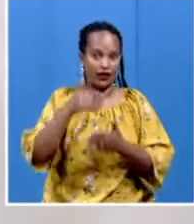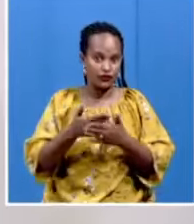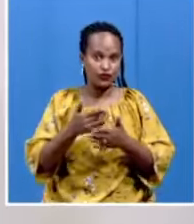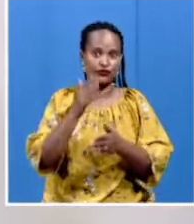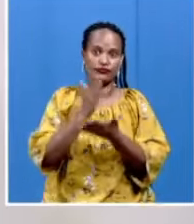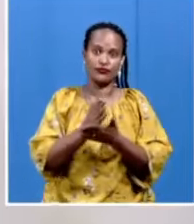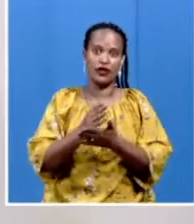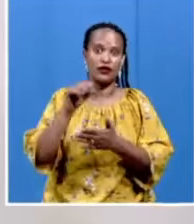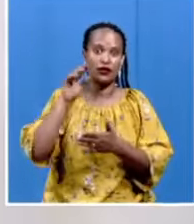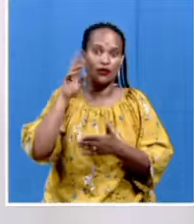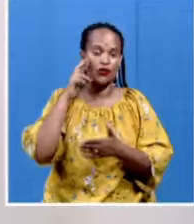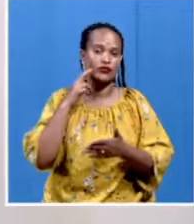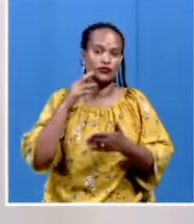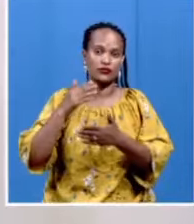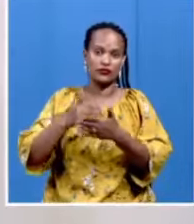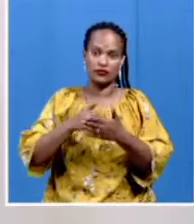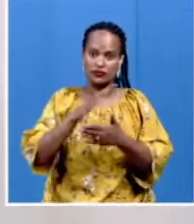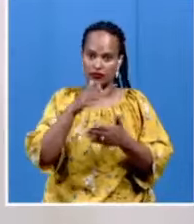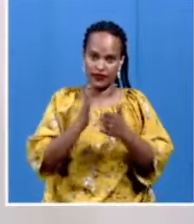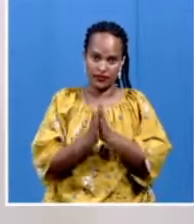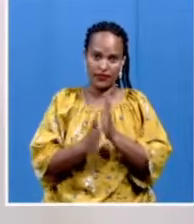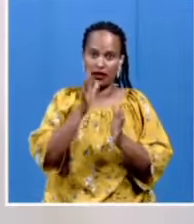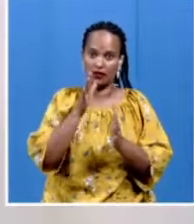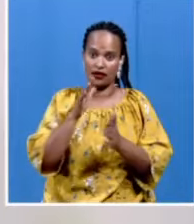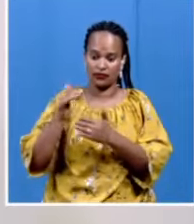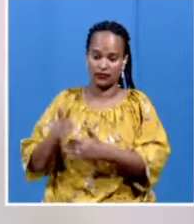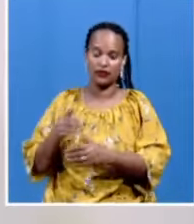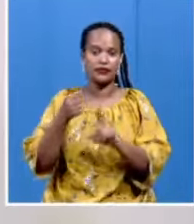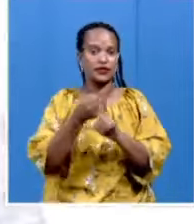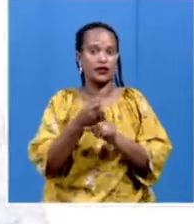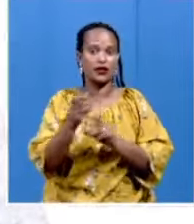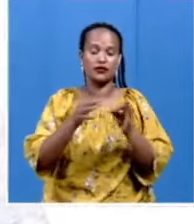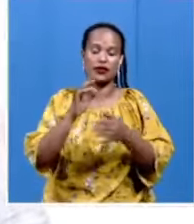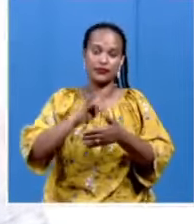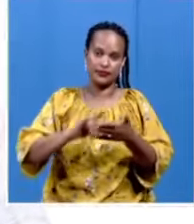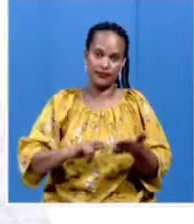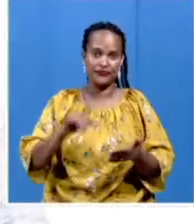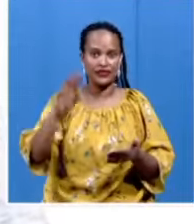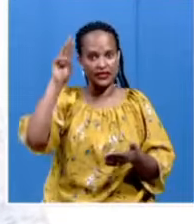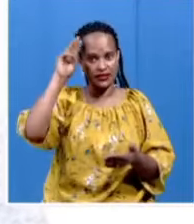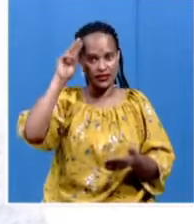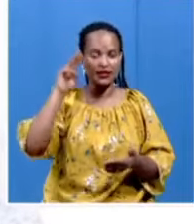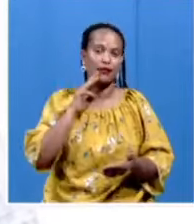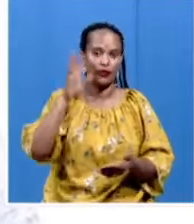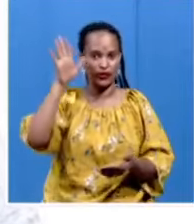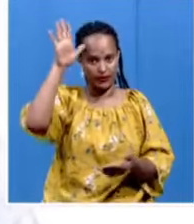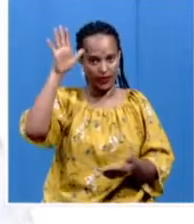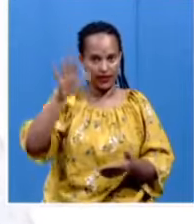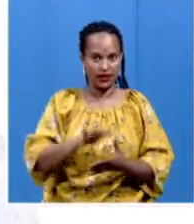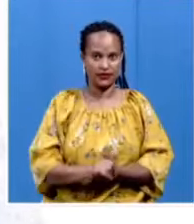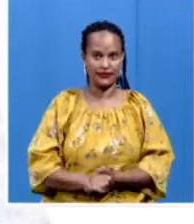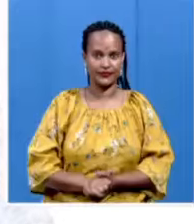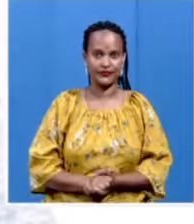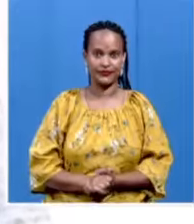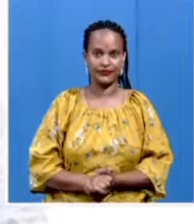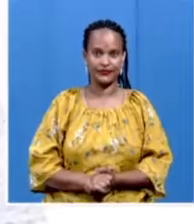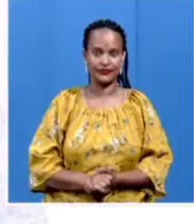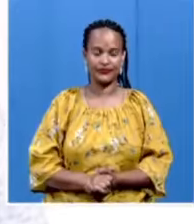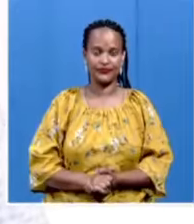ጎኒ ፆታዊ ጥቃዓት ዝተፈፀመን ኣዴታት ብምዃን ከም ዝቃለሳ ገሊፀን ከም ፀብጻብ ሰለማዊት ገብረ ኣምላኽ።